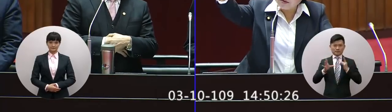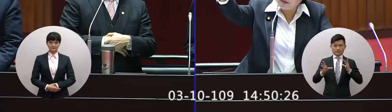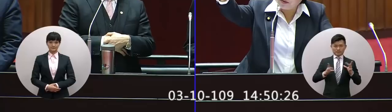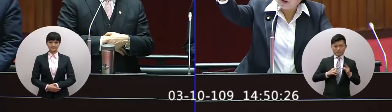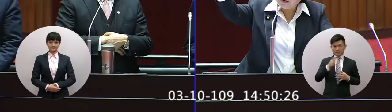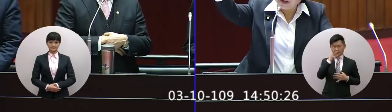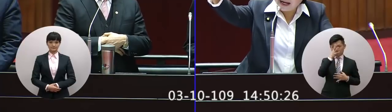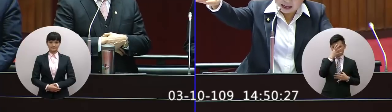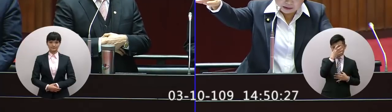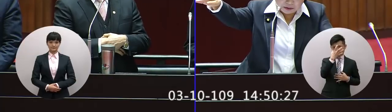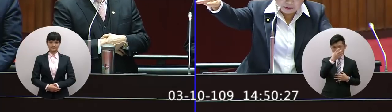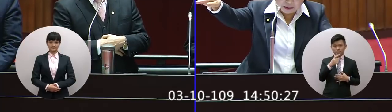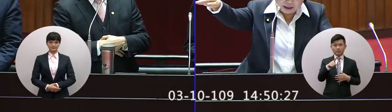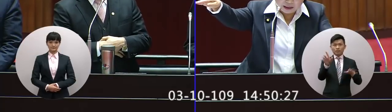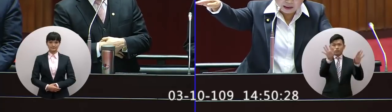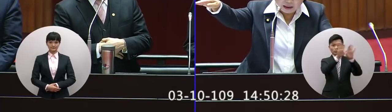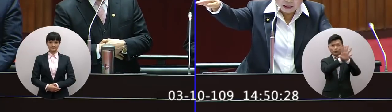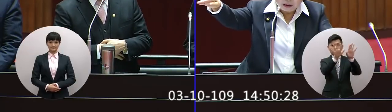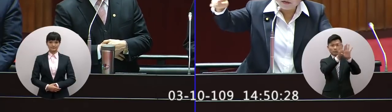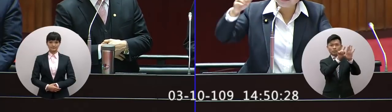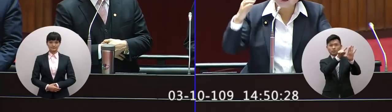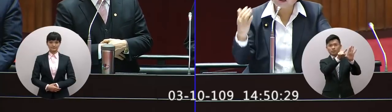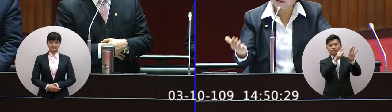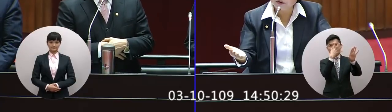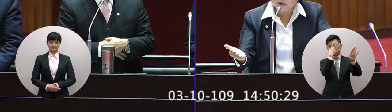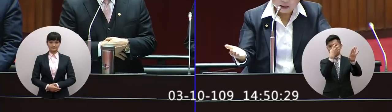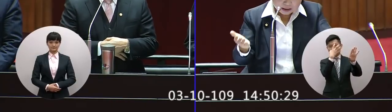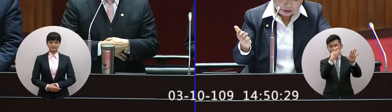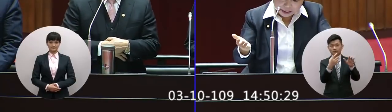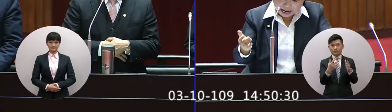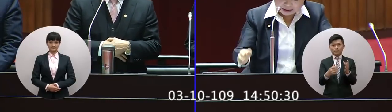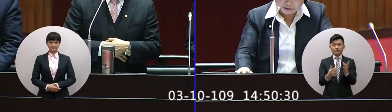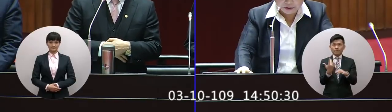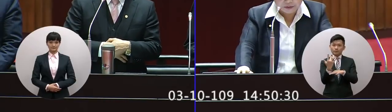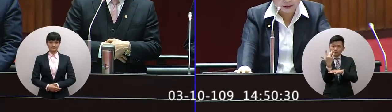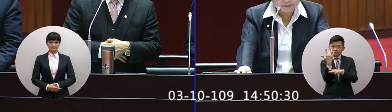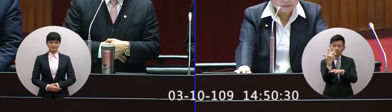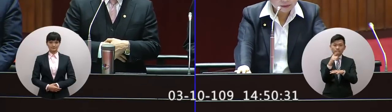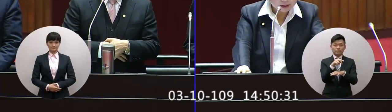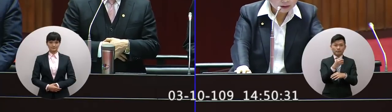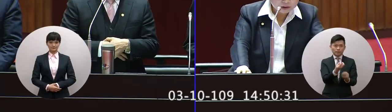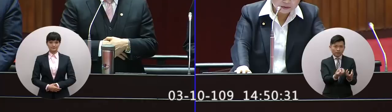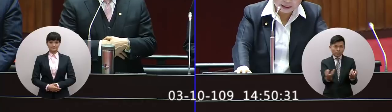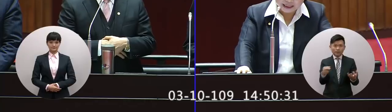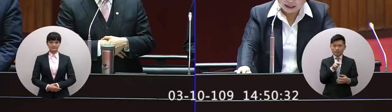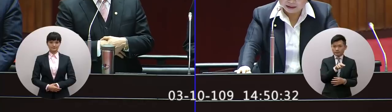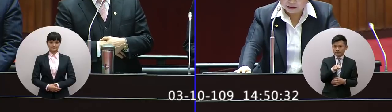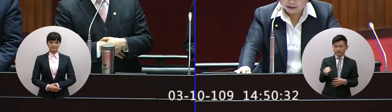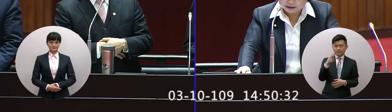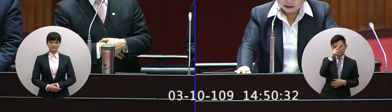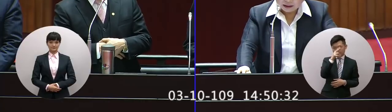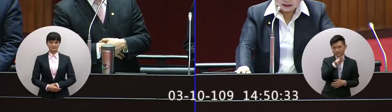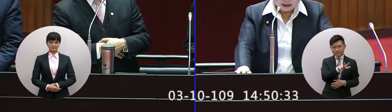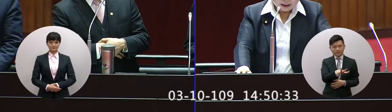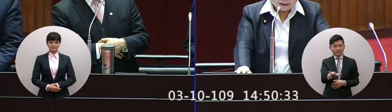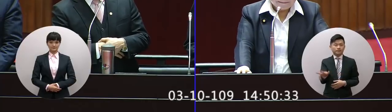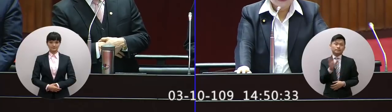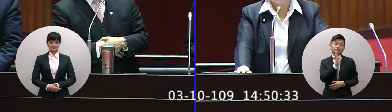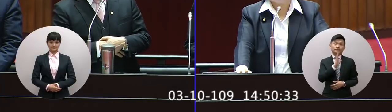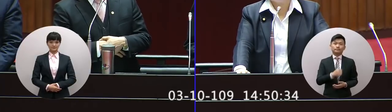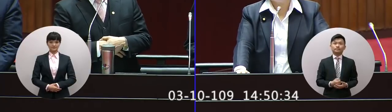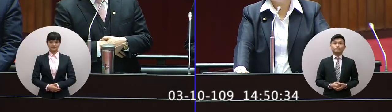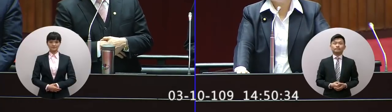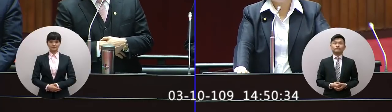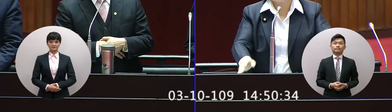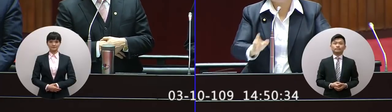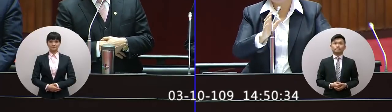们的窗户会卡得灰灰，我们的植物也会卡得灰灰。所以院长，